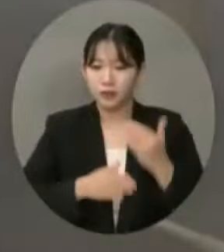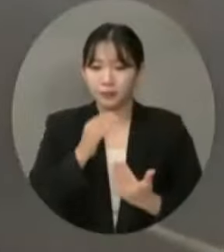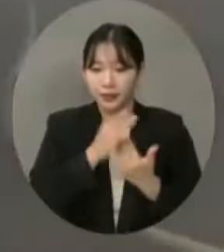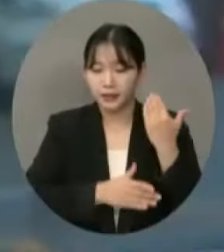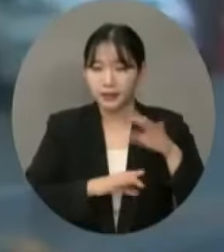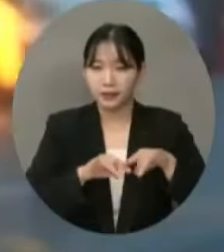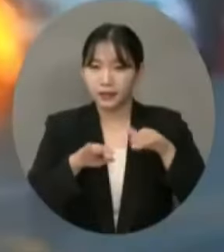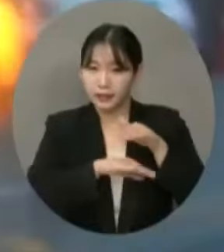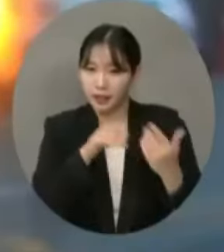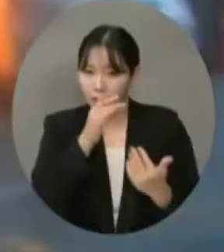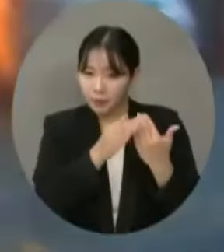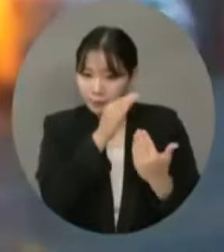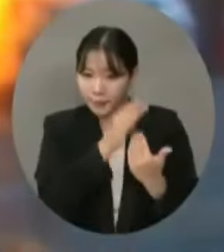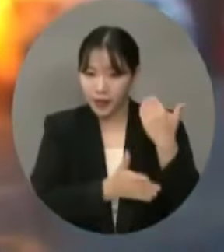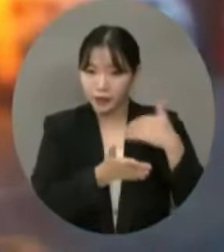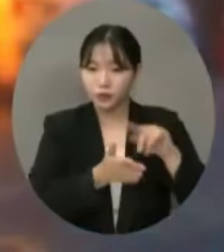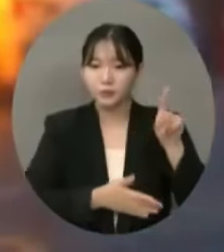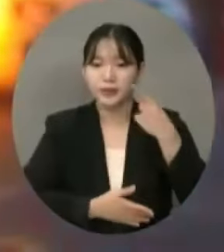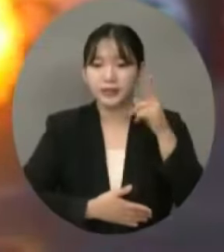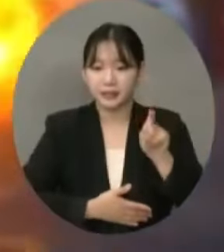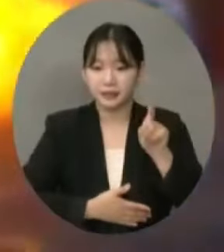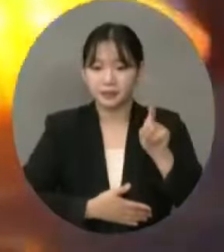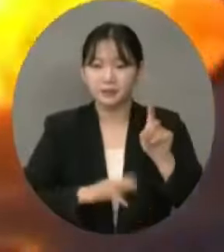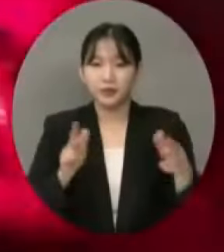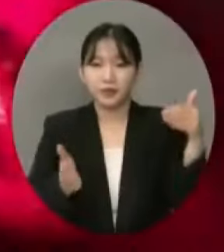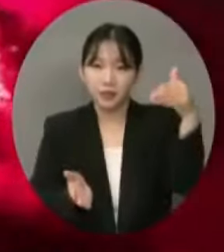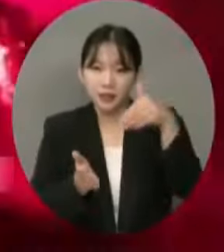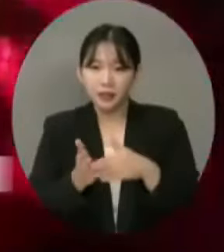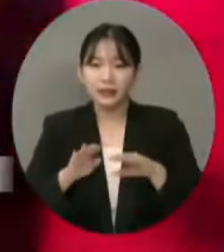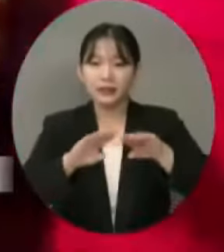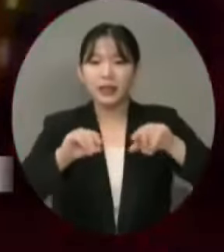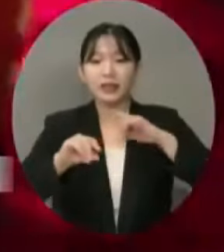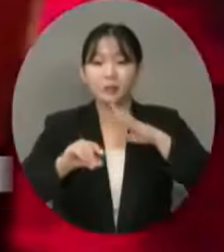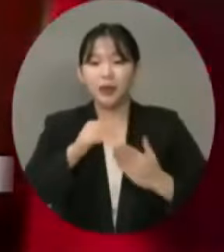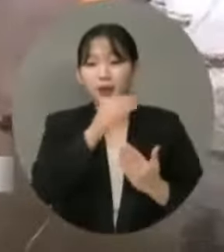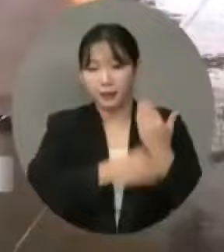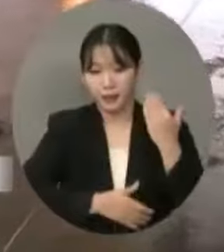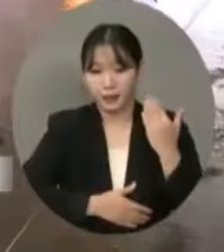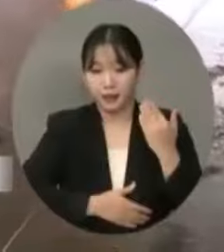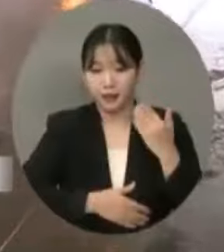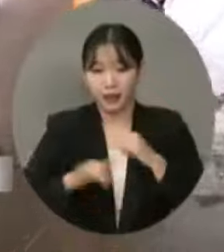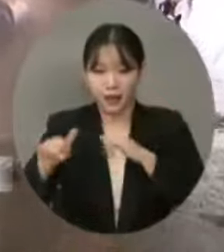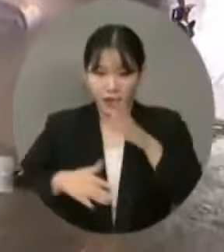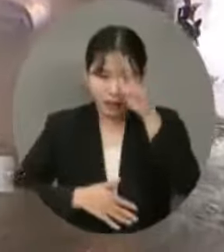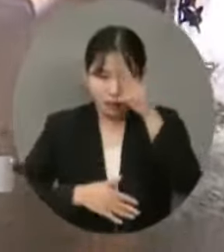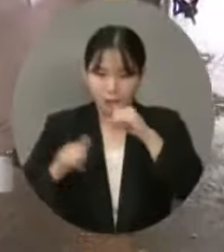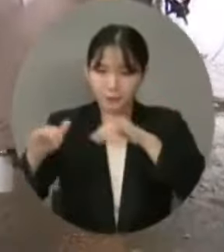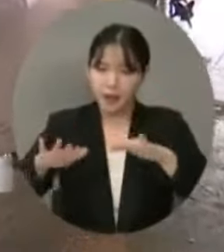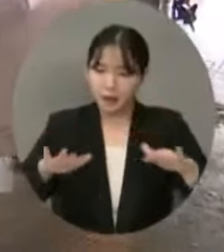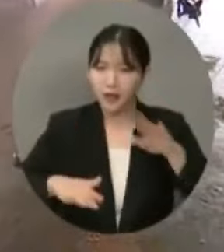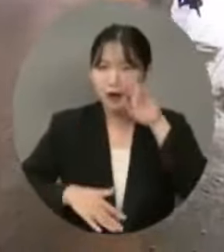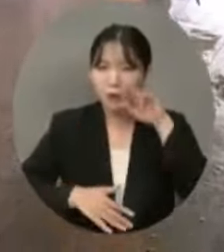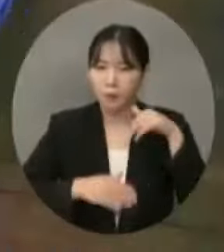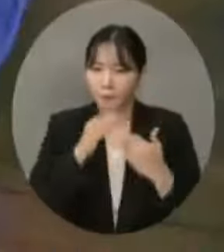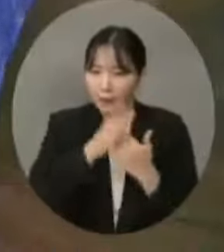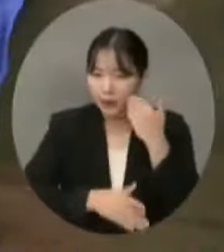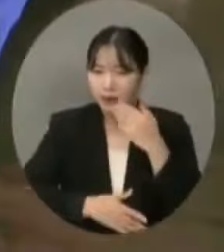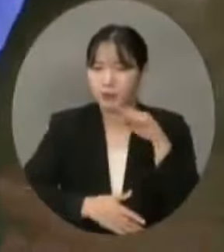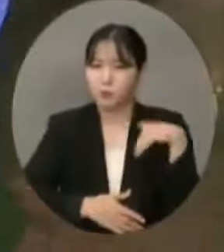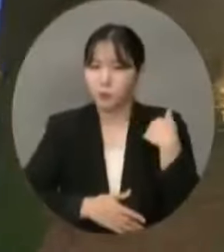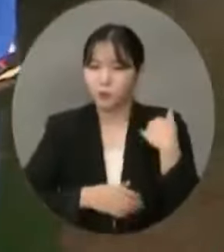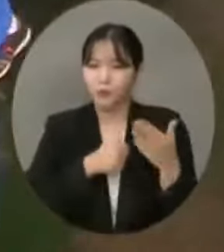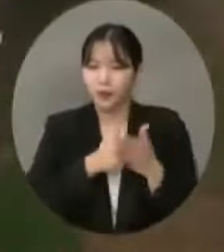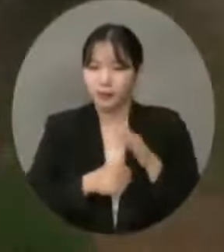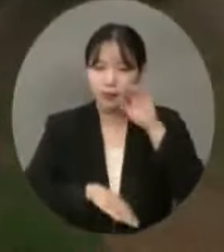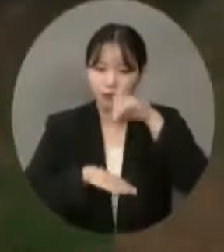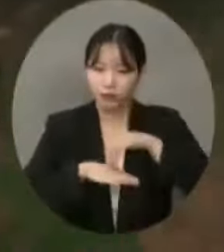발생한 전기차 화재는 110여 건. 현재까지는 육상에서만 발생했지만 해경은 바다 위 상황 발생을 대비해